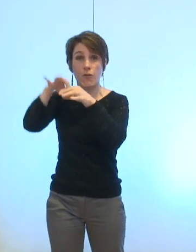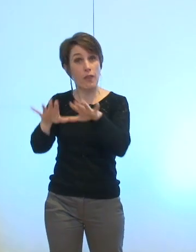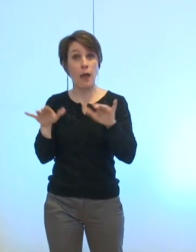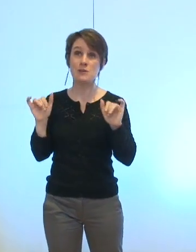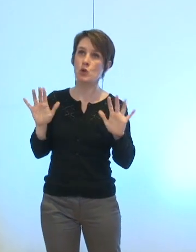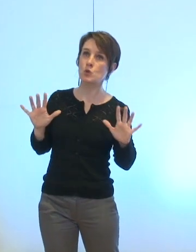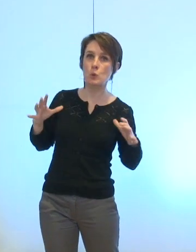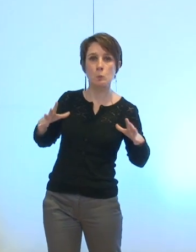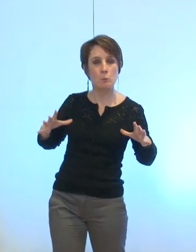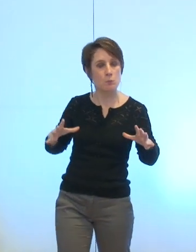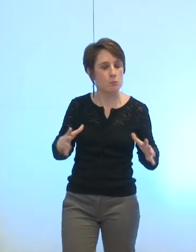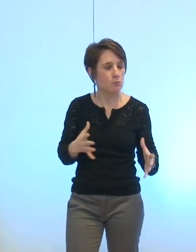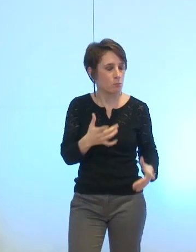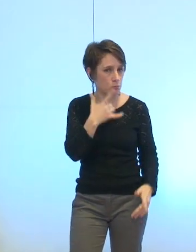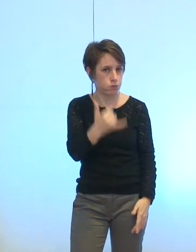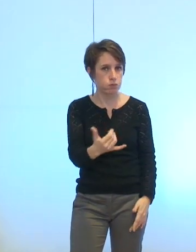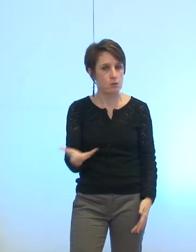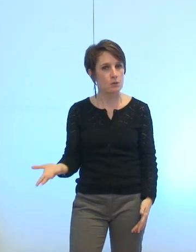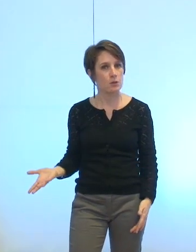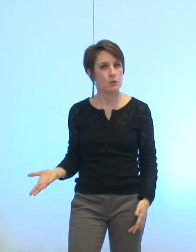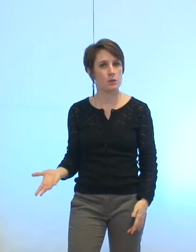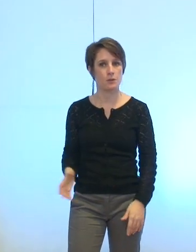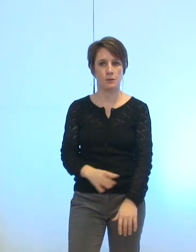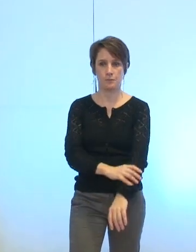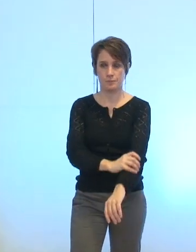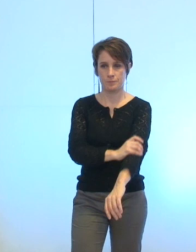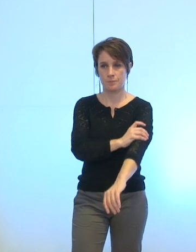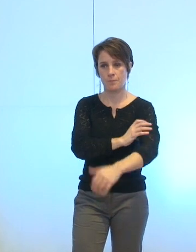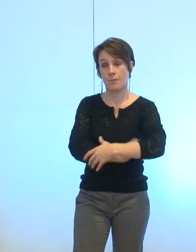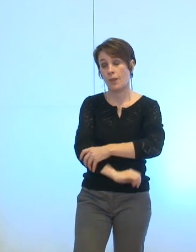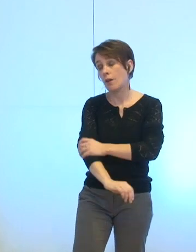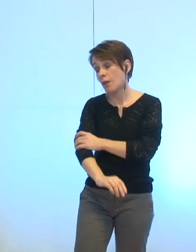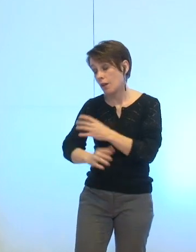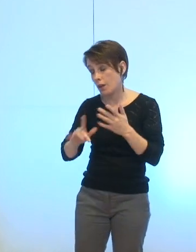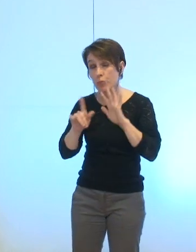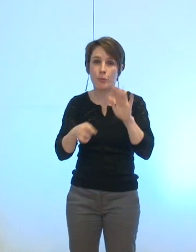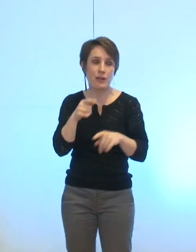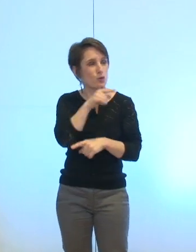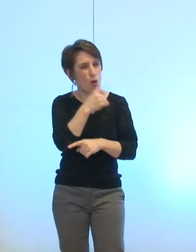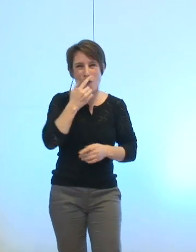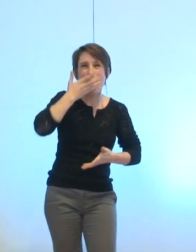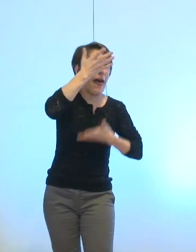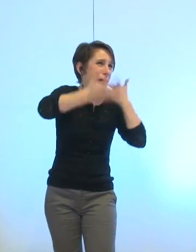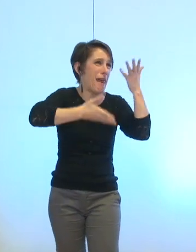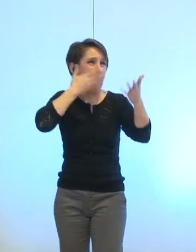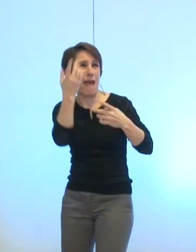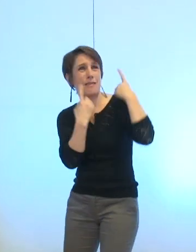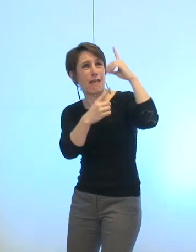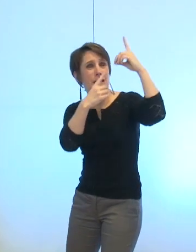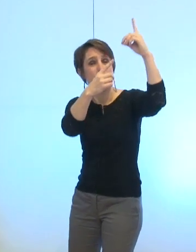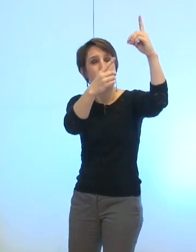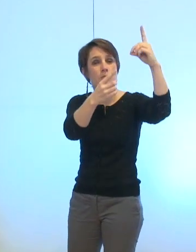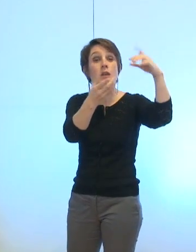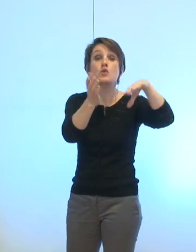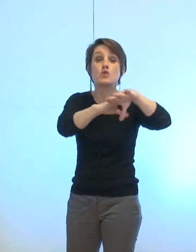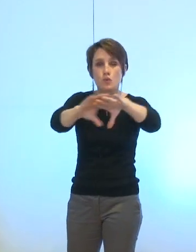l'État et puis au-delà de votre palabre il y a les actes vous avez